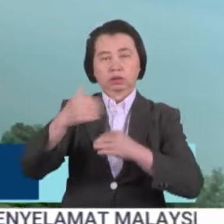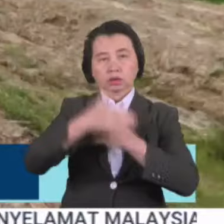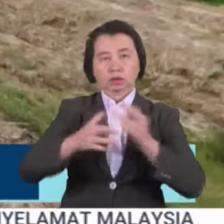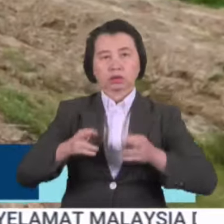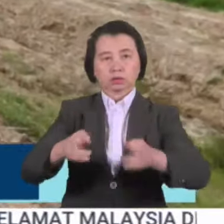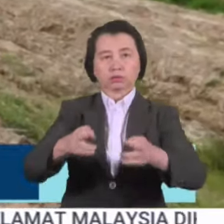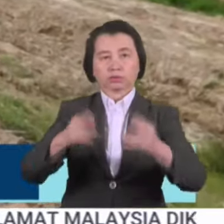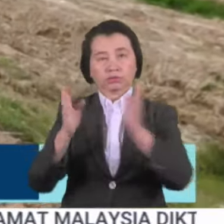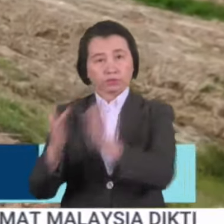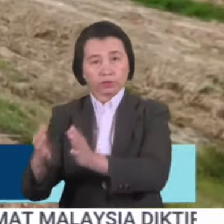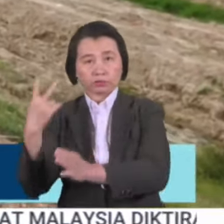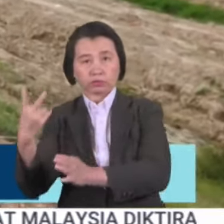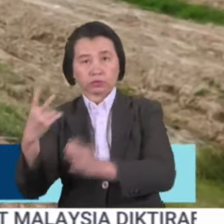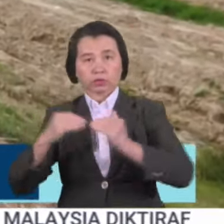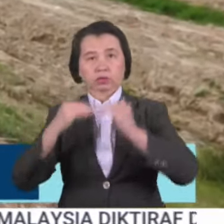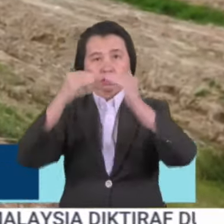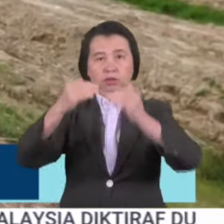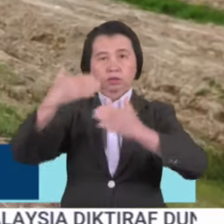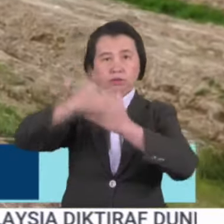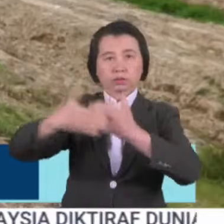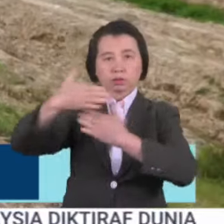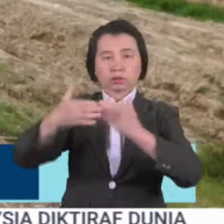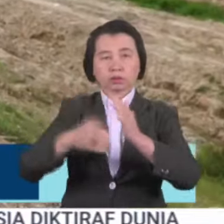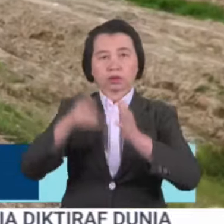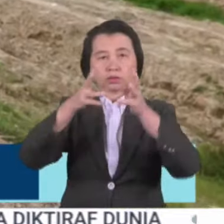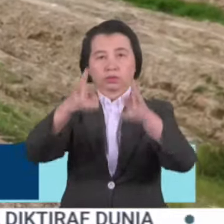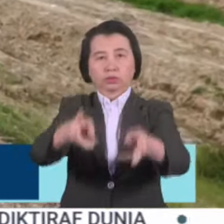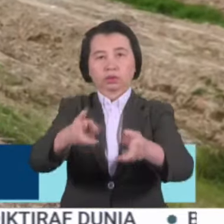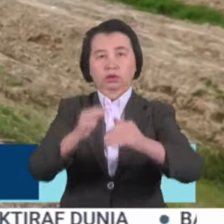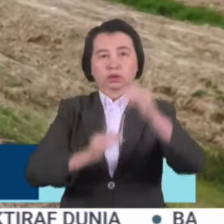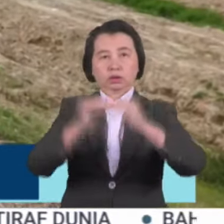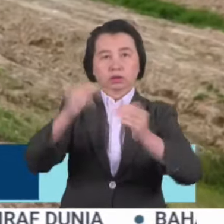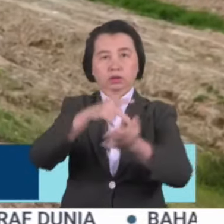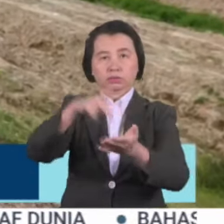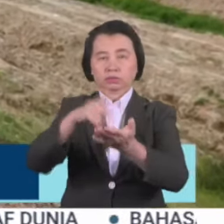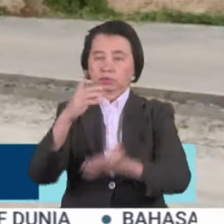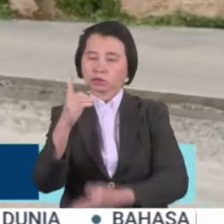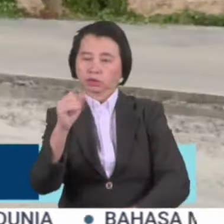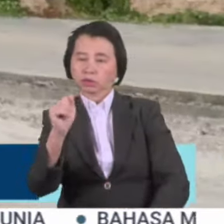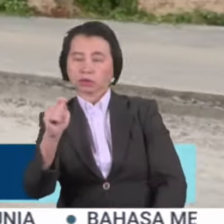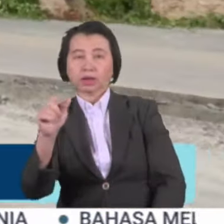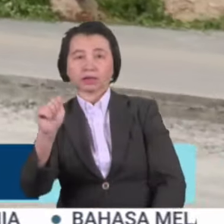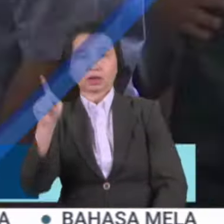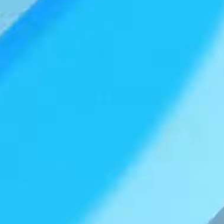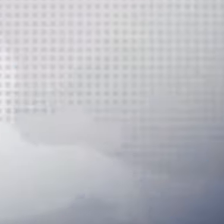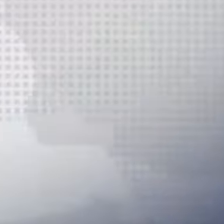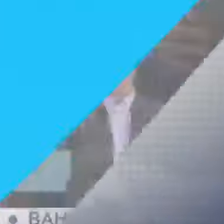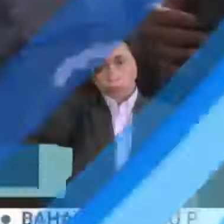Fasa 2 menaik taraf lebuh raya Pan Bonio dan pembangunan pusat data di Johor.